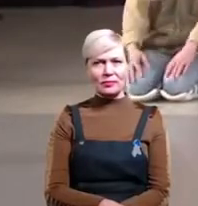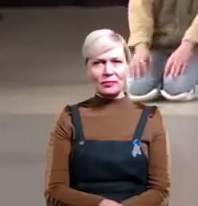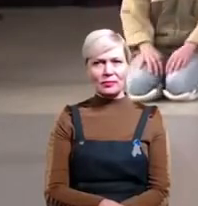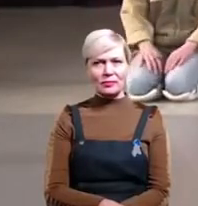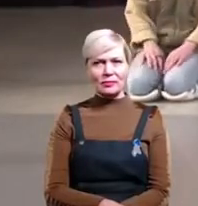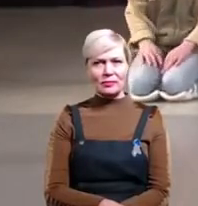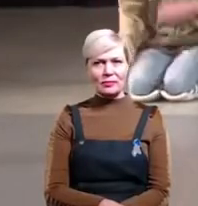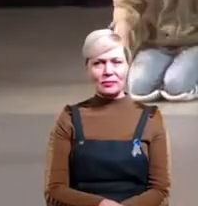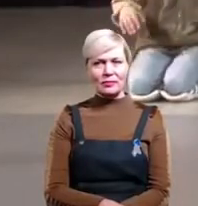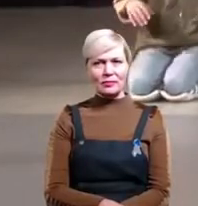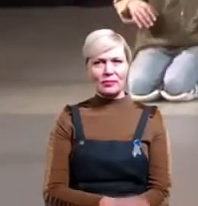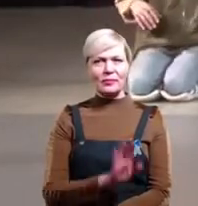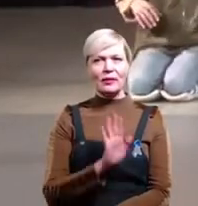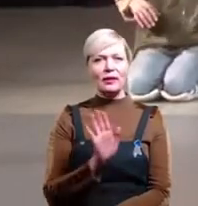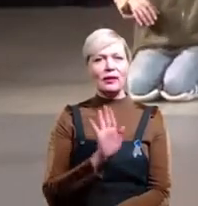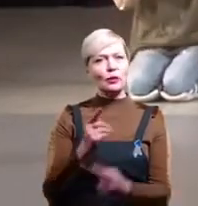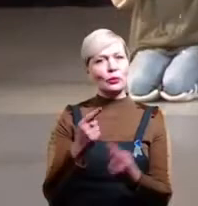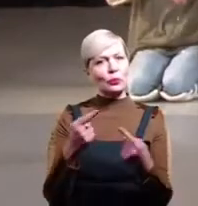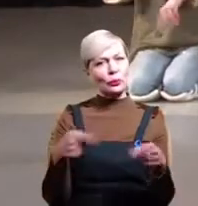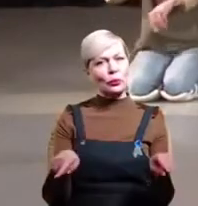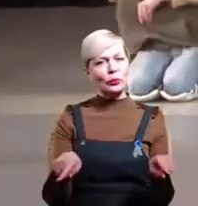Не-не, другую.